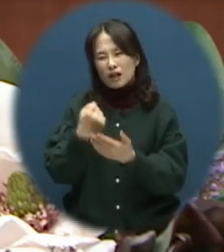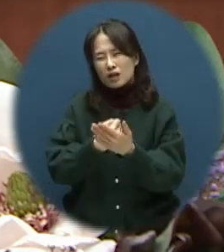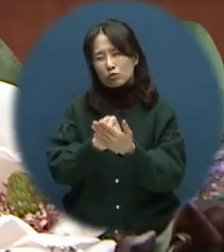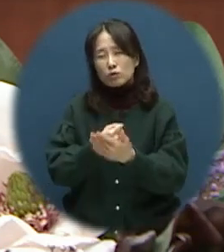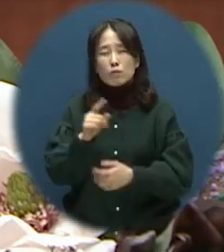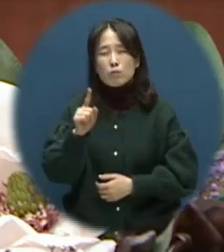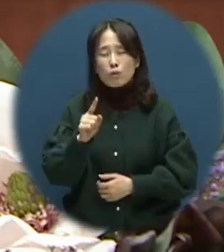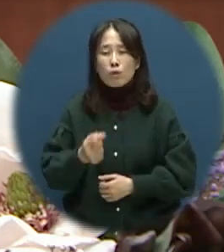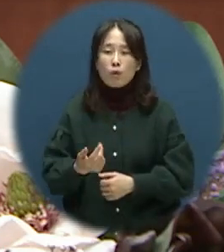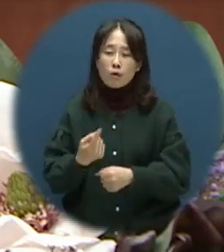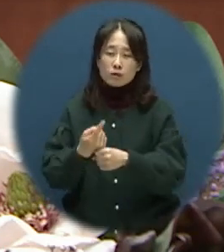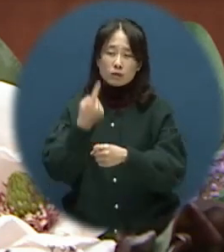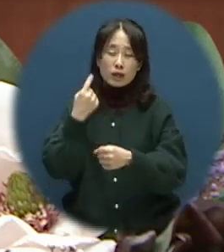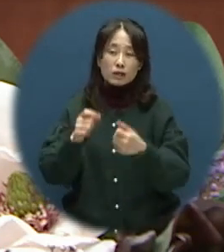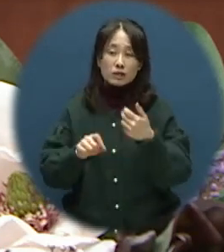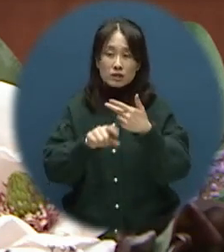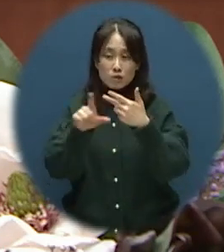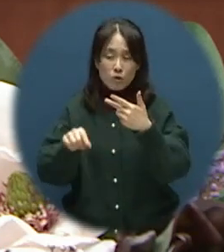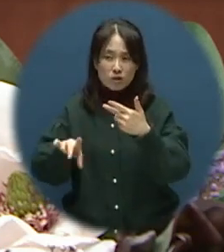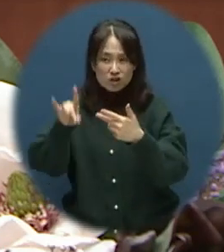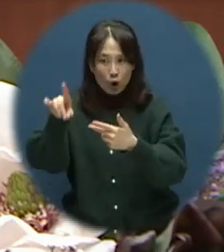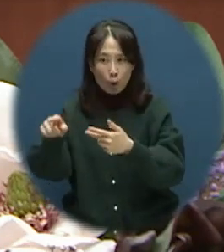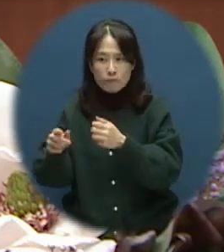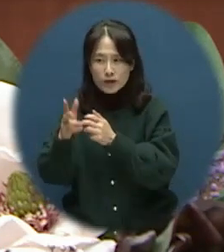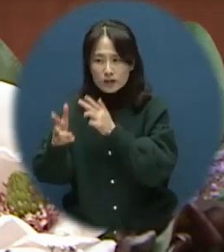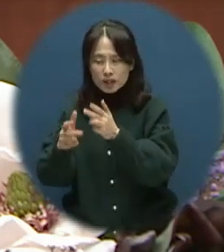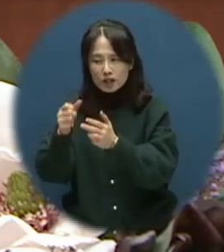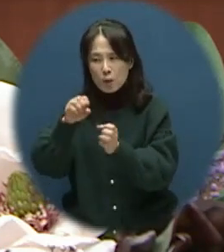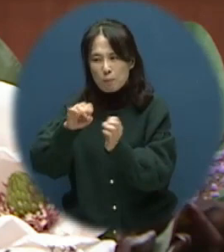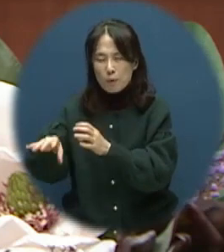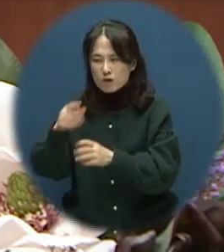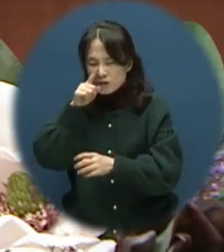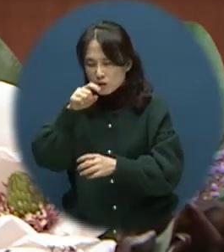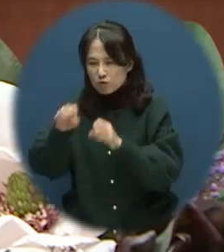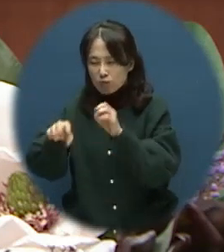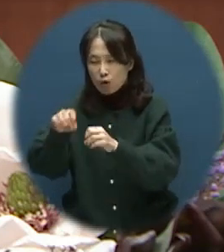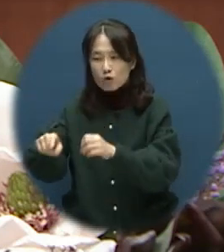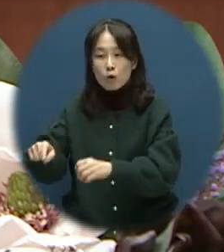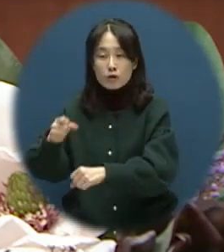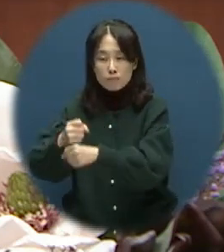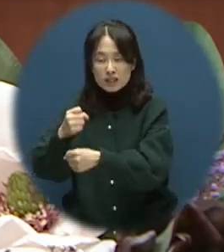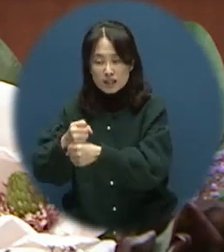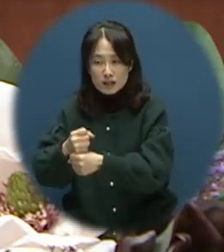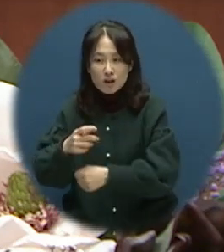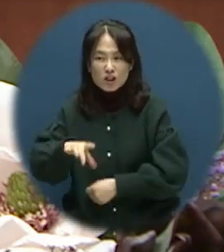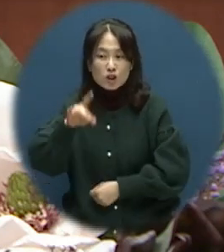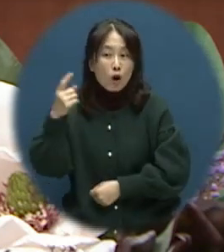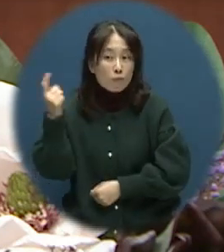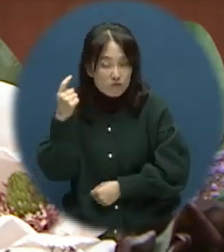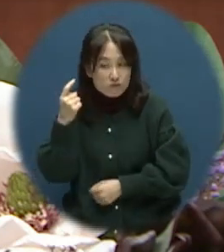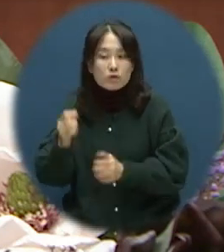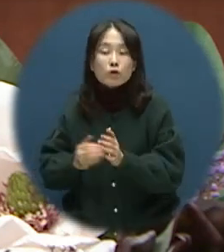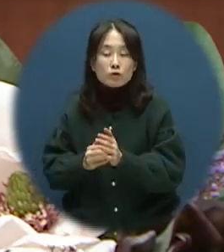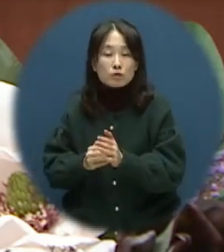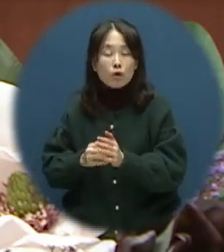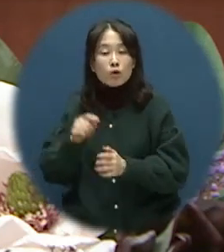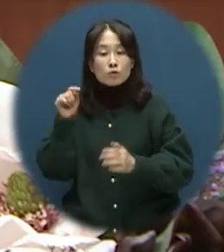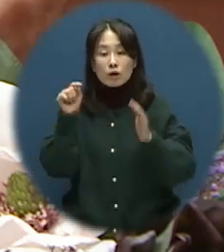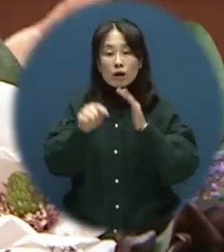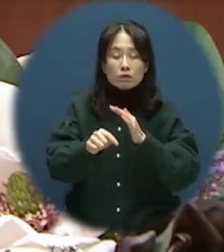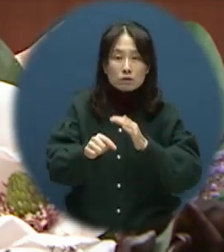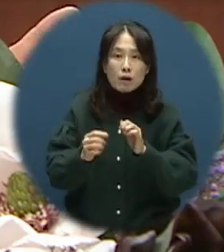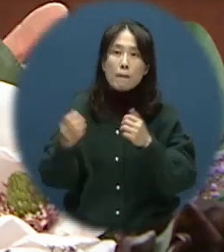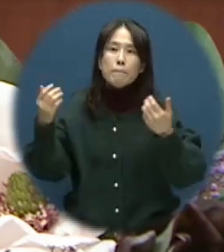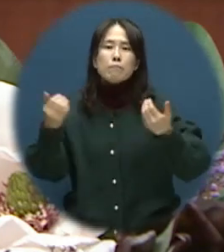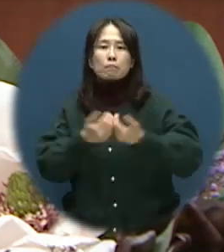7월 달에 그 소식을 처음 듣고 예. 우연히 다른 기자를 통해 듣고 내려갔어요. 예. 반대하는 현수막 하나 없고 반대하는 사람 한 사람도